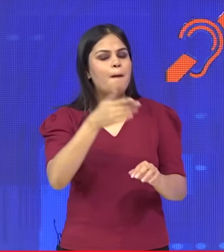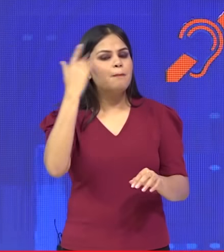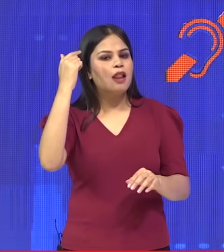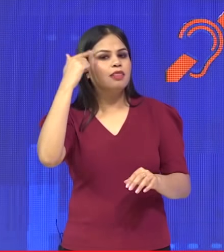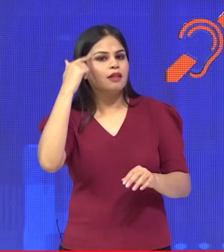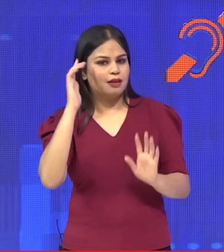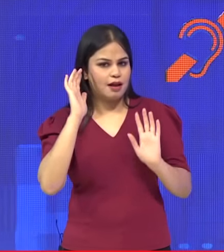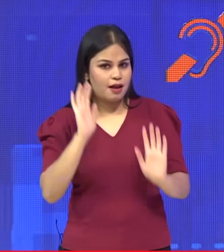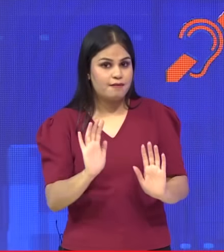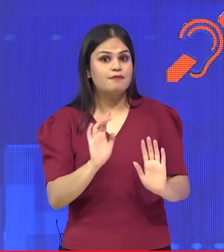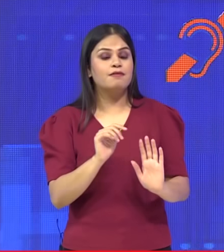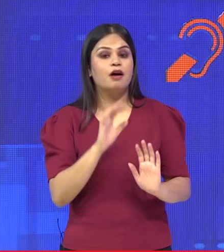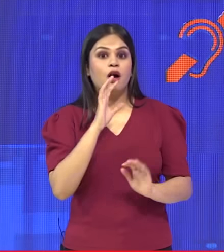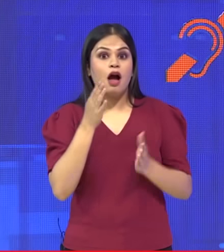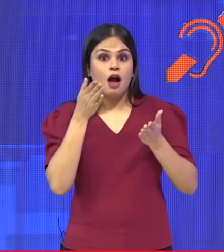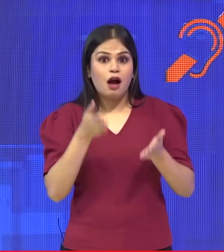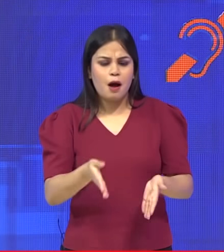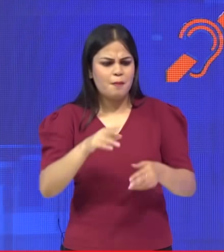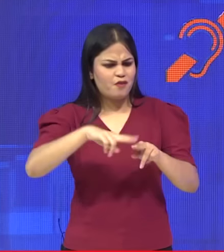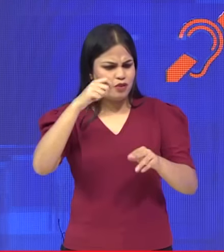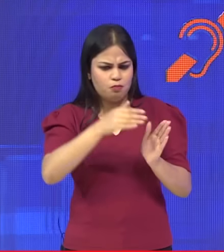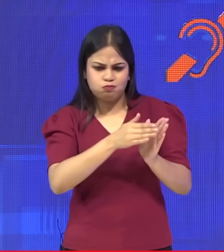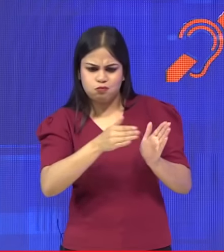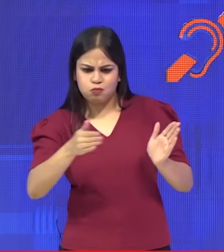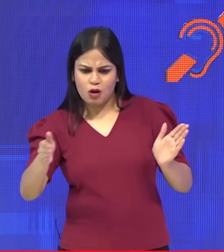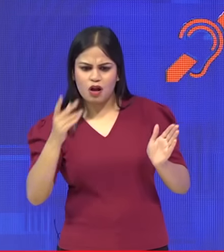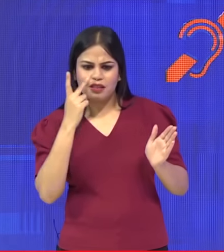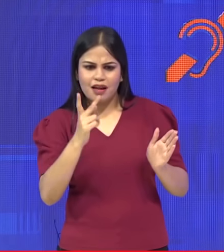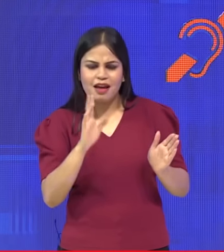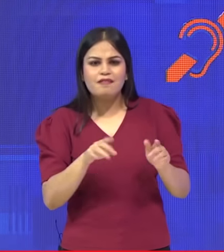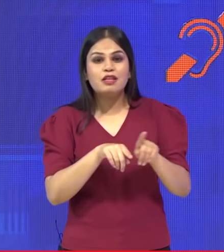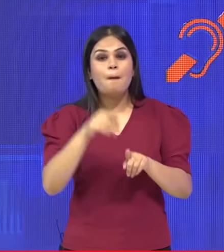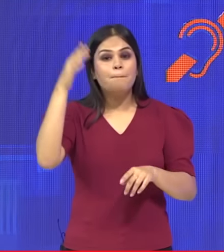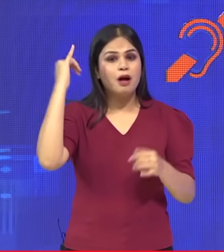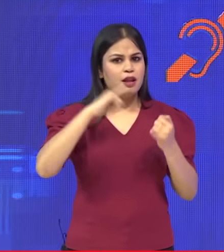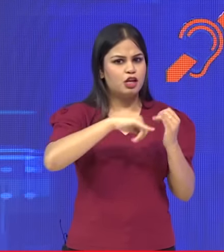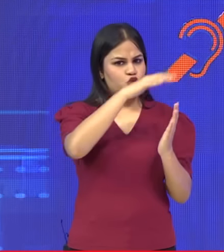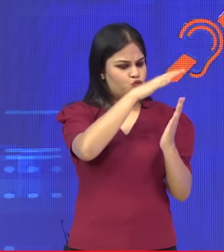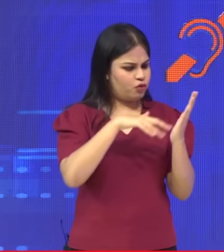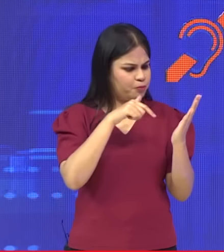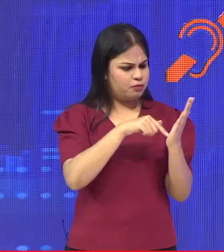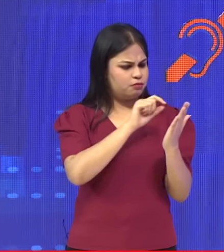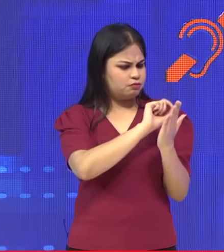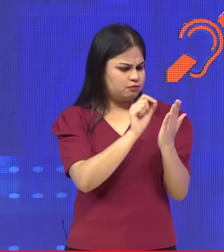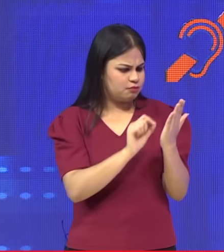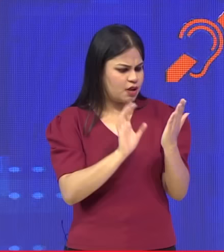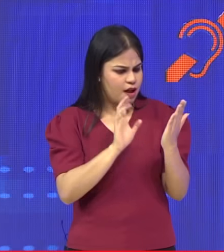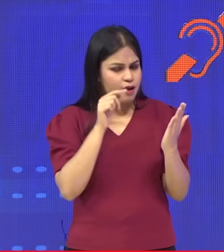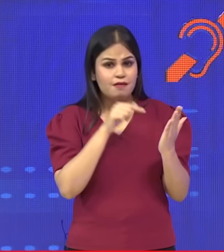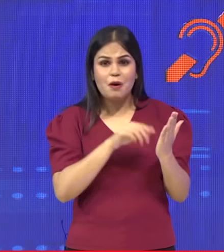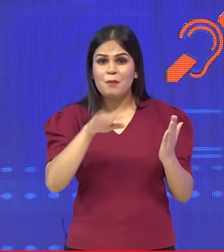लेकिन जी हिसाब से फिल्म बन रही थी जो एक पहले की स्थिति जो आप बोल रहे